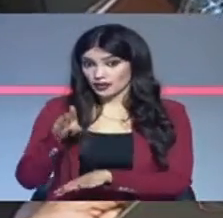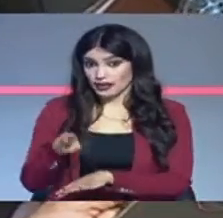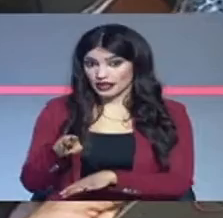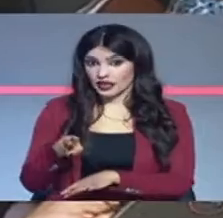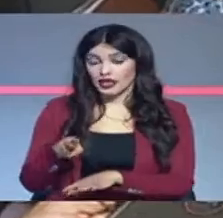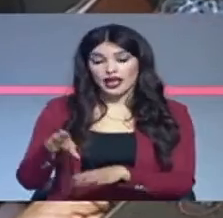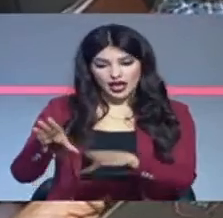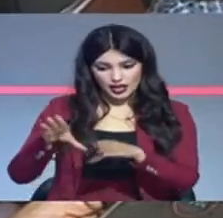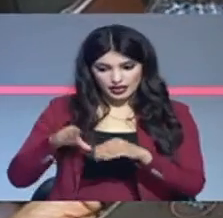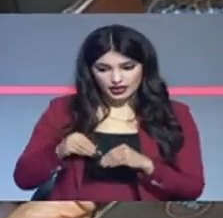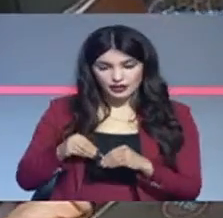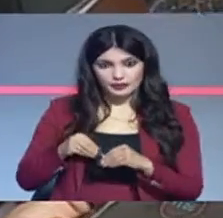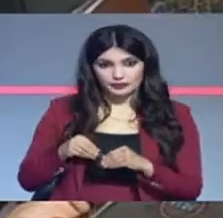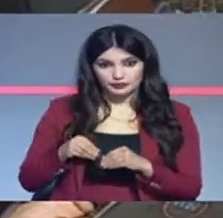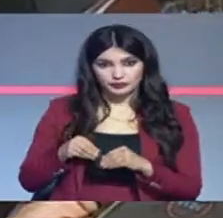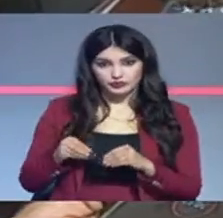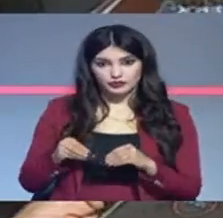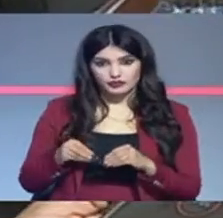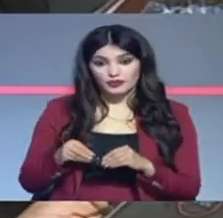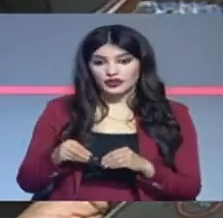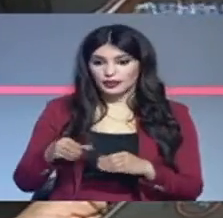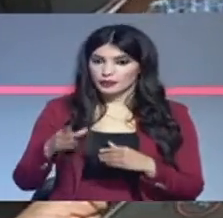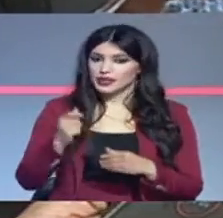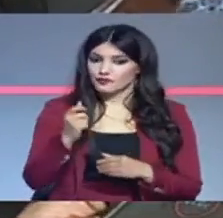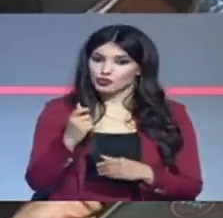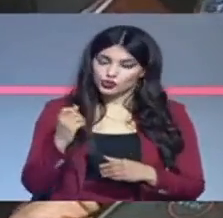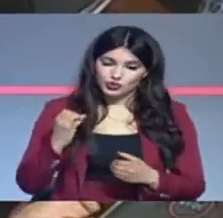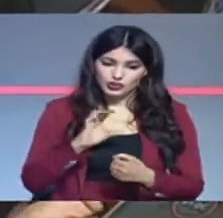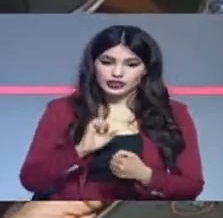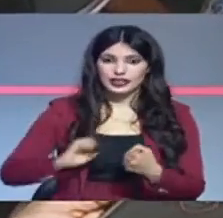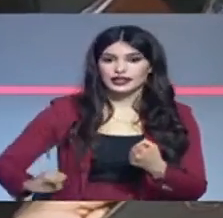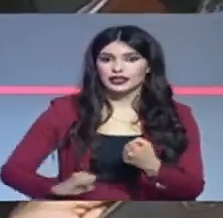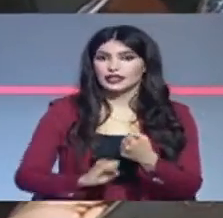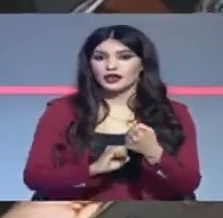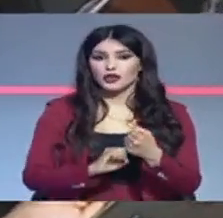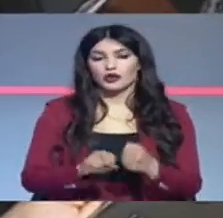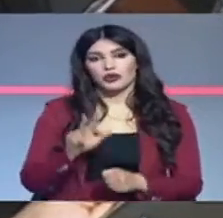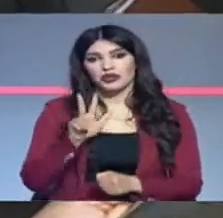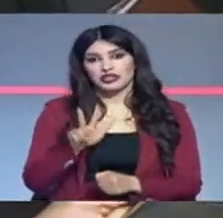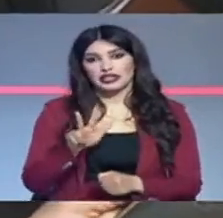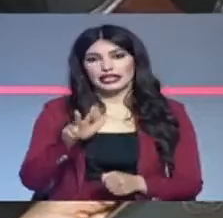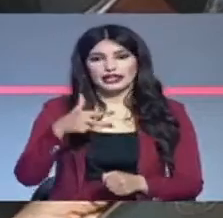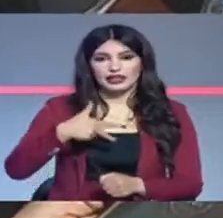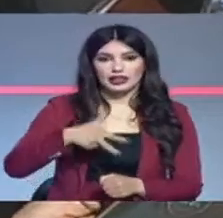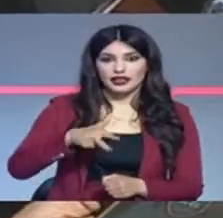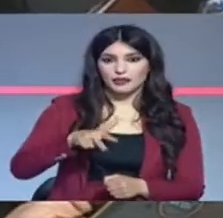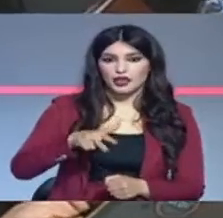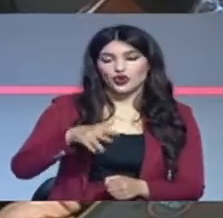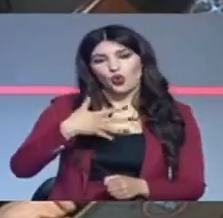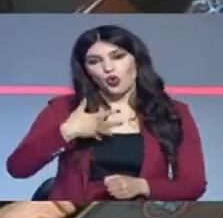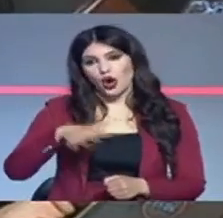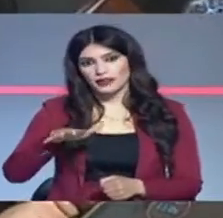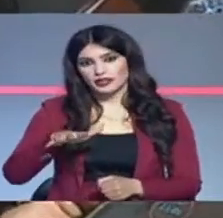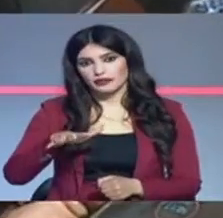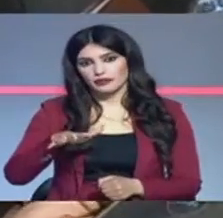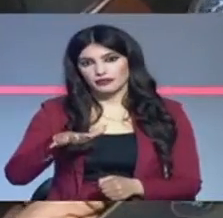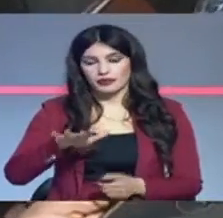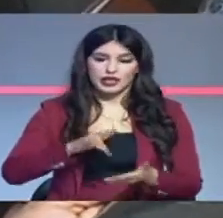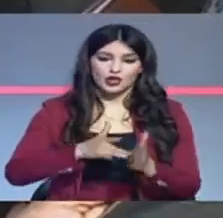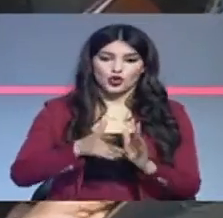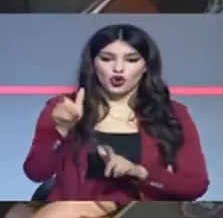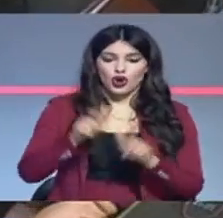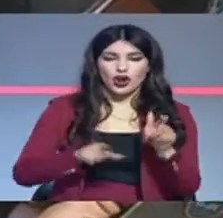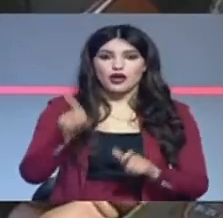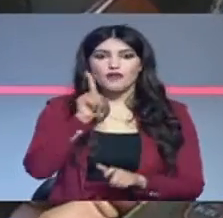بمعناه مقادير من بين ثلاثه وخمسه الاف دينار يتراوح والمقادير ال كل مره